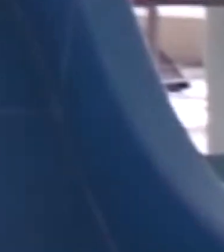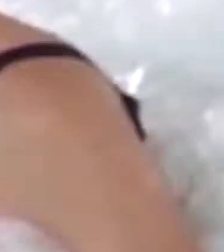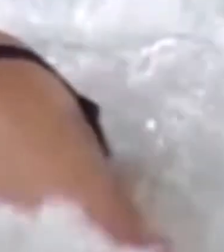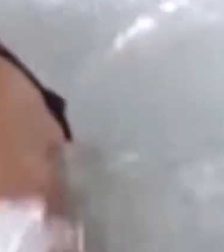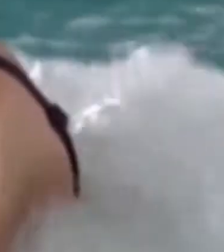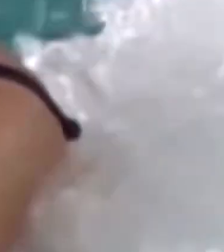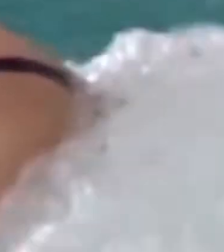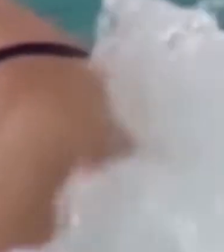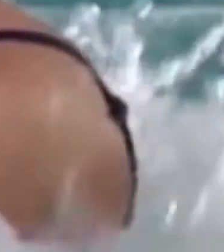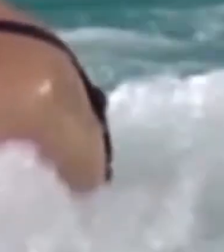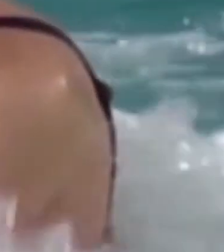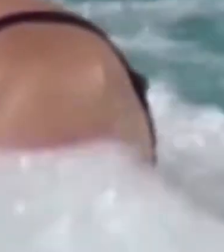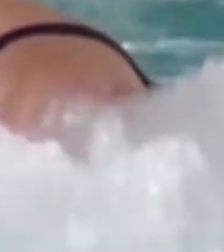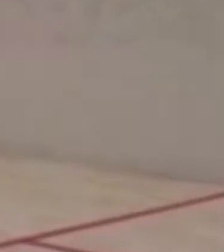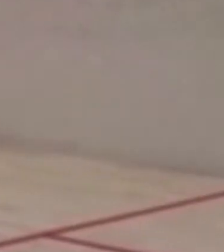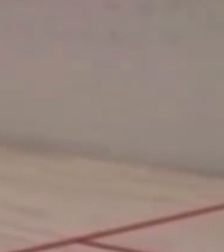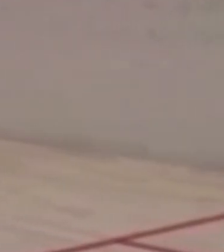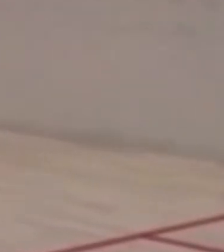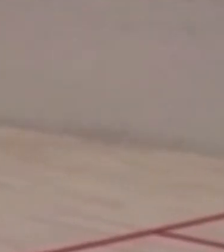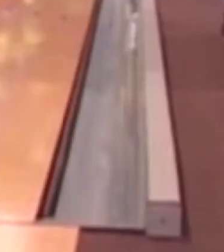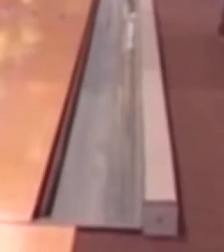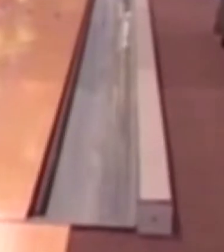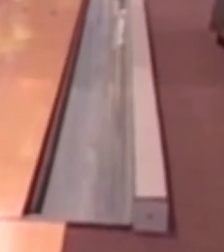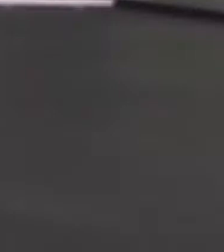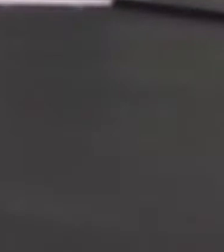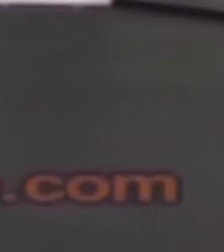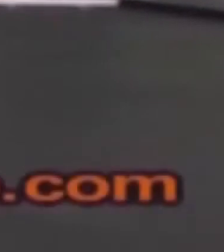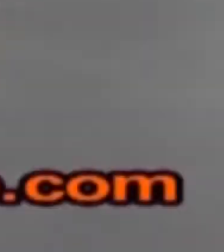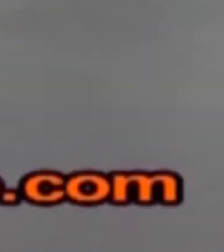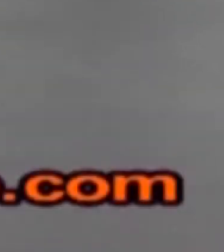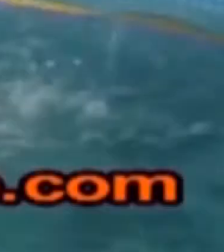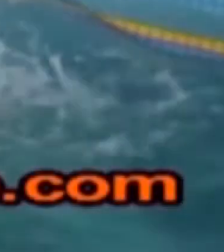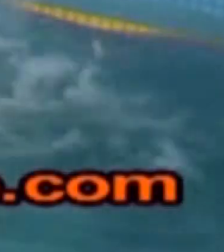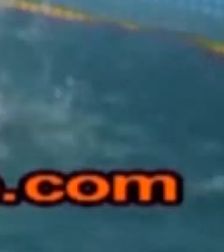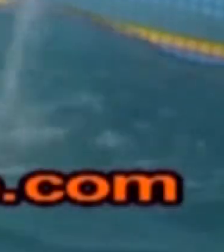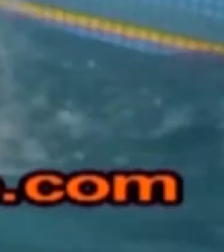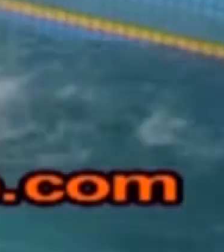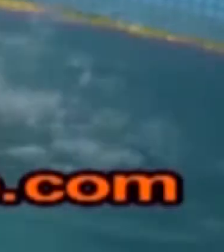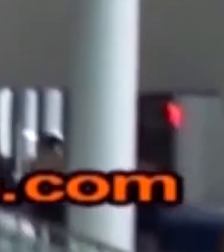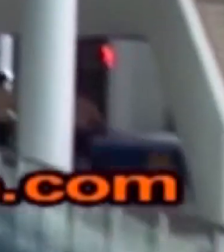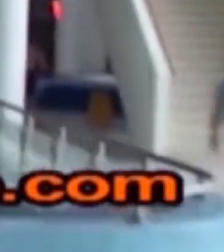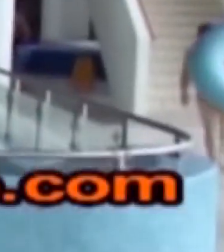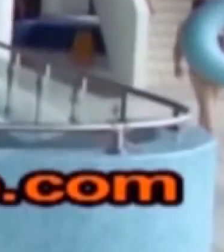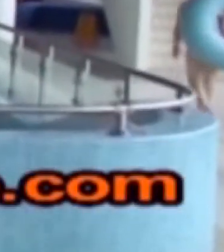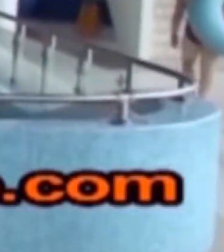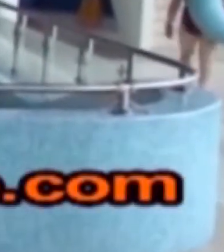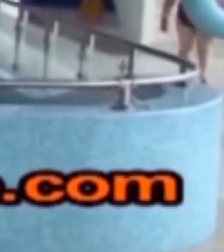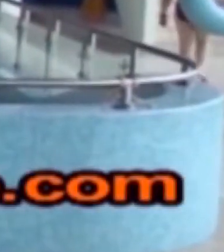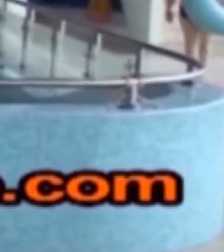Rury, zjeżdżalnie, masaże wodne, sauny i solaria. Squash, kręgle, fitness. Aquapark Kutno. Do zobaczenia.